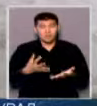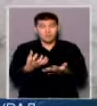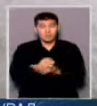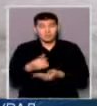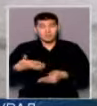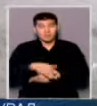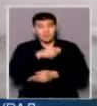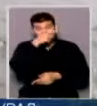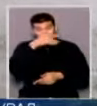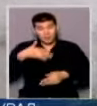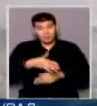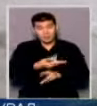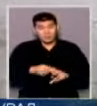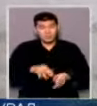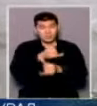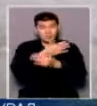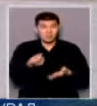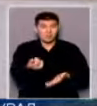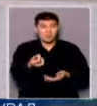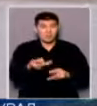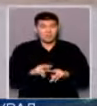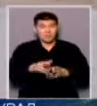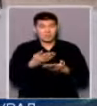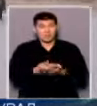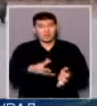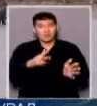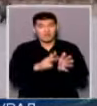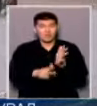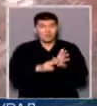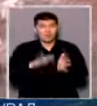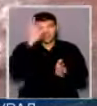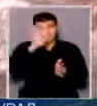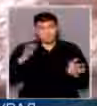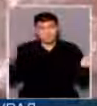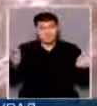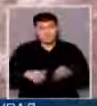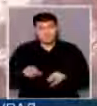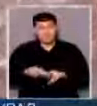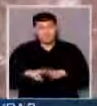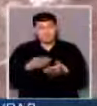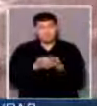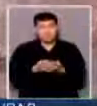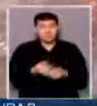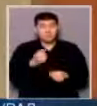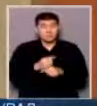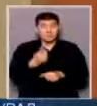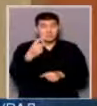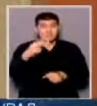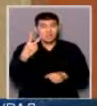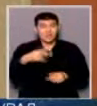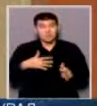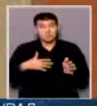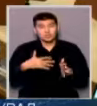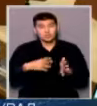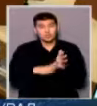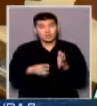земель за последние 15 лет площадь нерестилищ сократилась на 80%, с 958 гектар до 197 гектар,